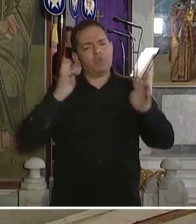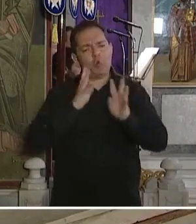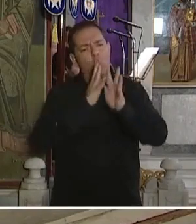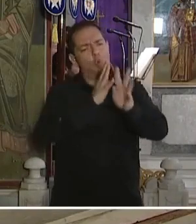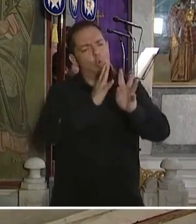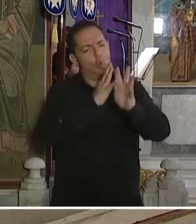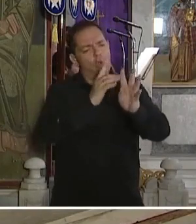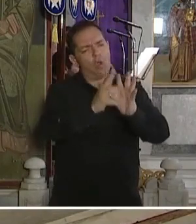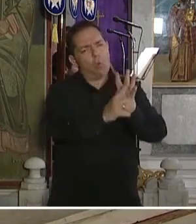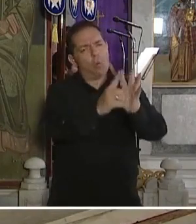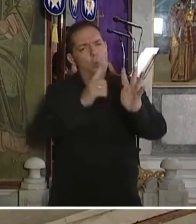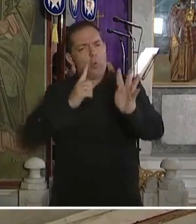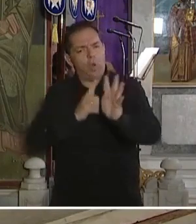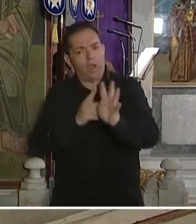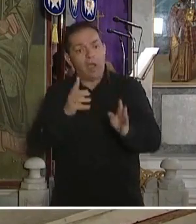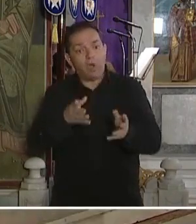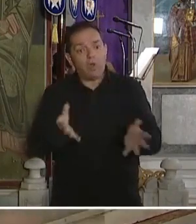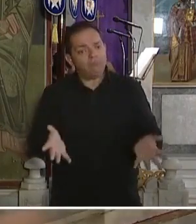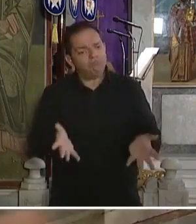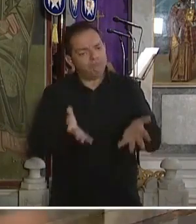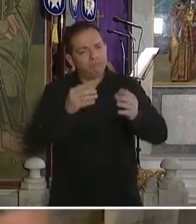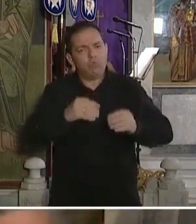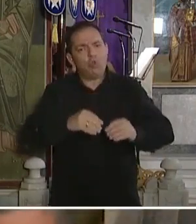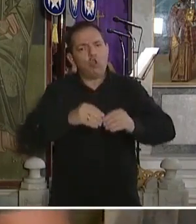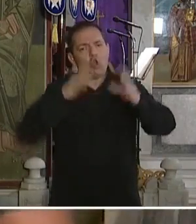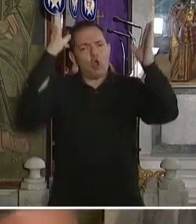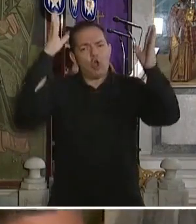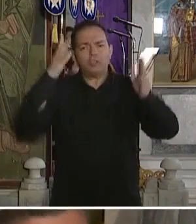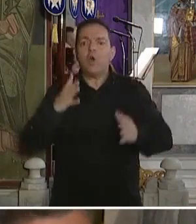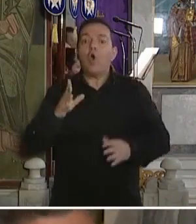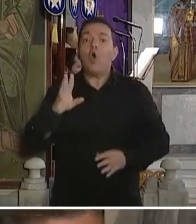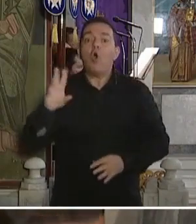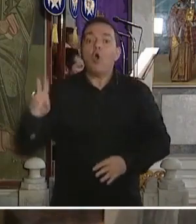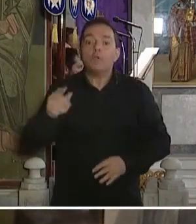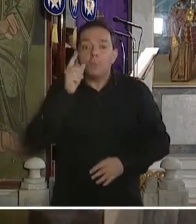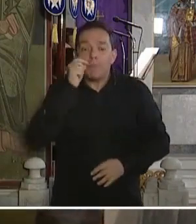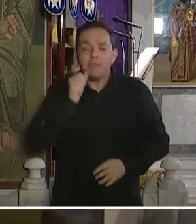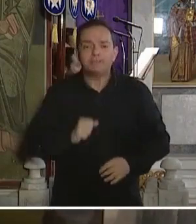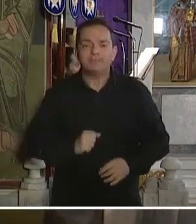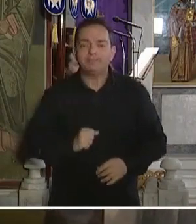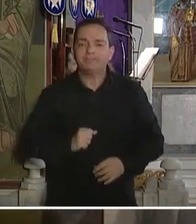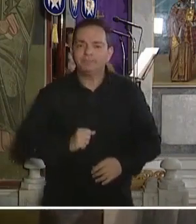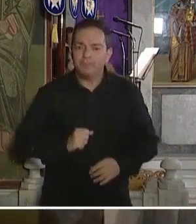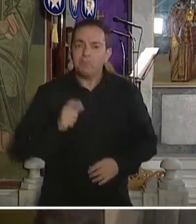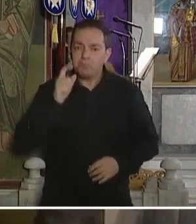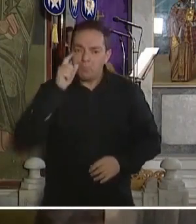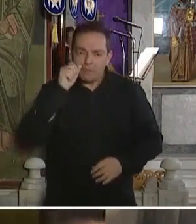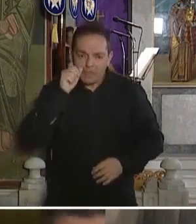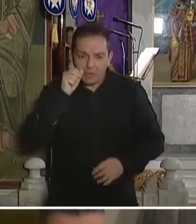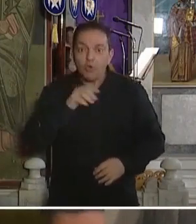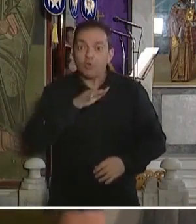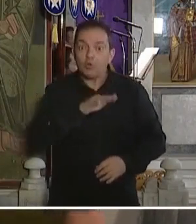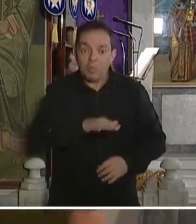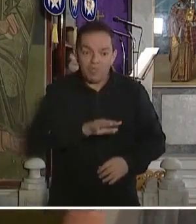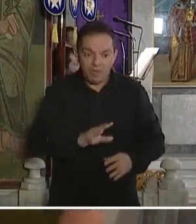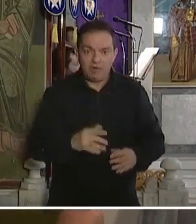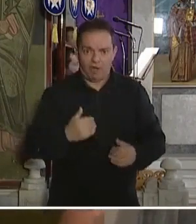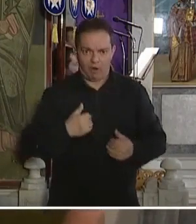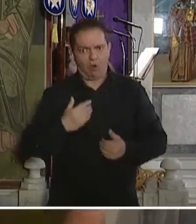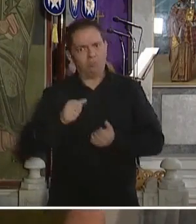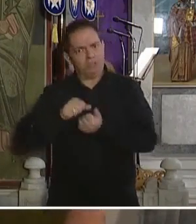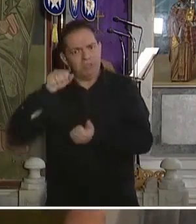διότι από τη δόξα των άλλων, σαν δική σου δόξα, όπως ένας πατέρας, όταν το παιδί του προκόβει περισσότερο από τον